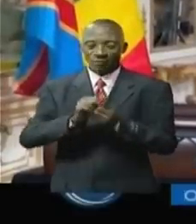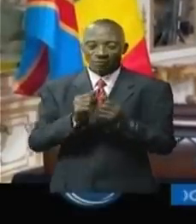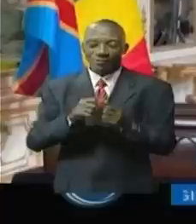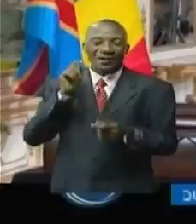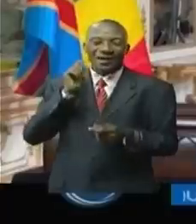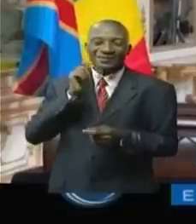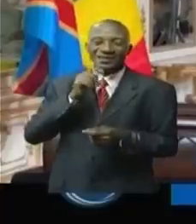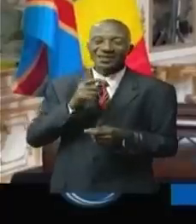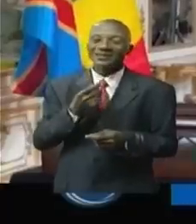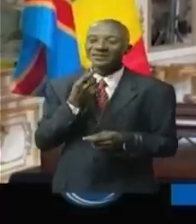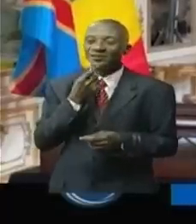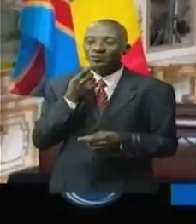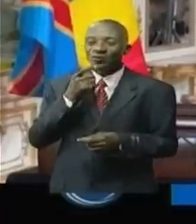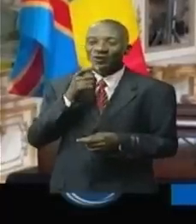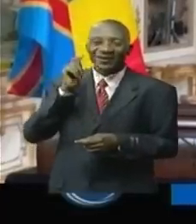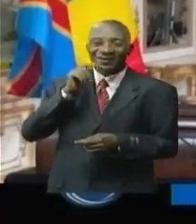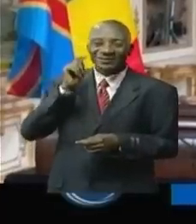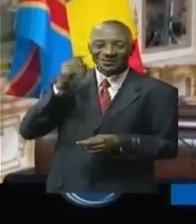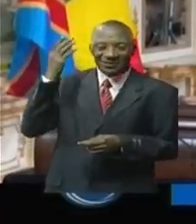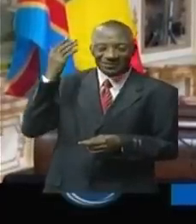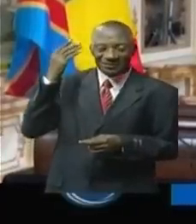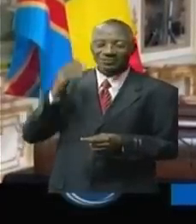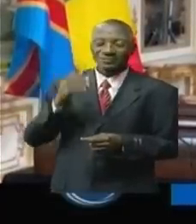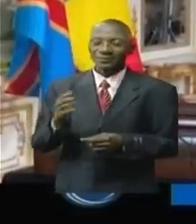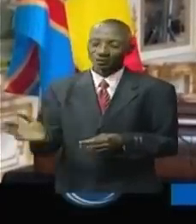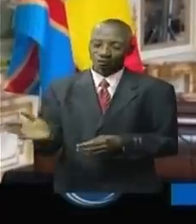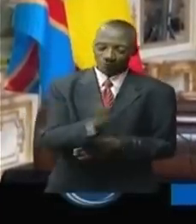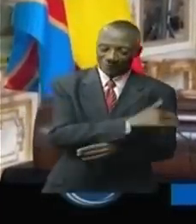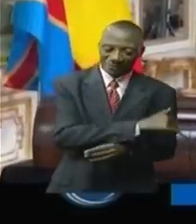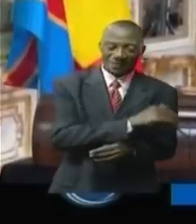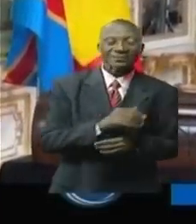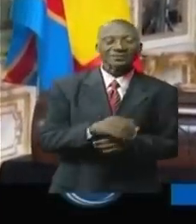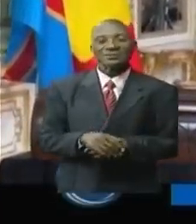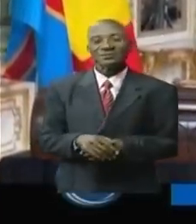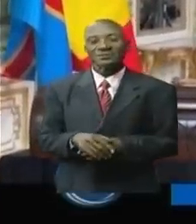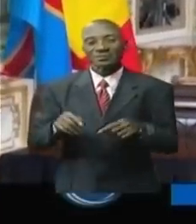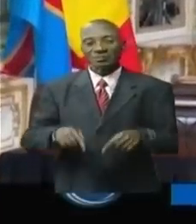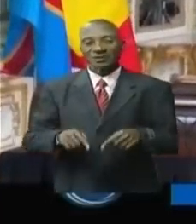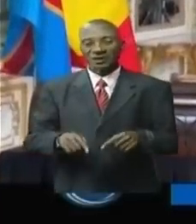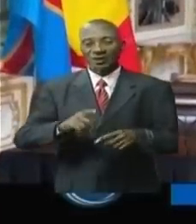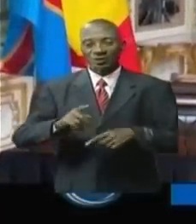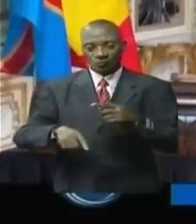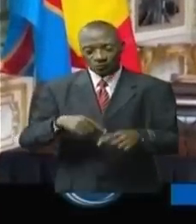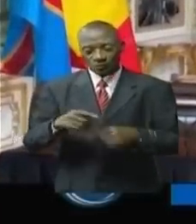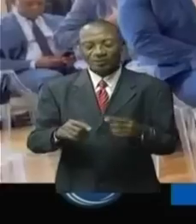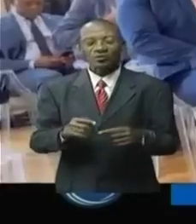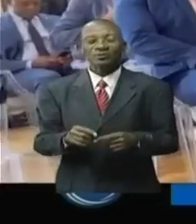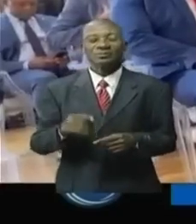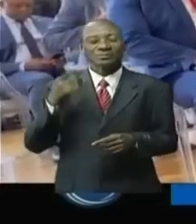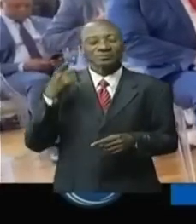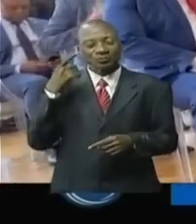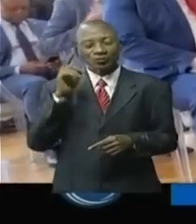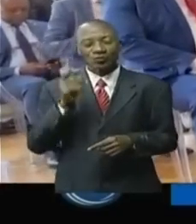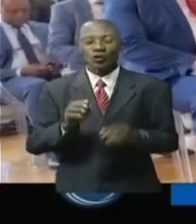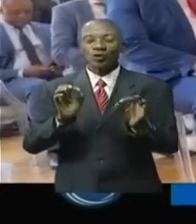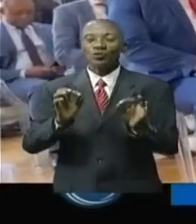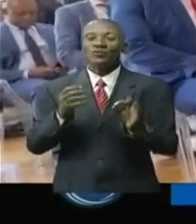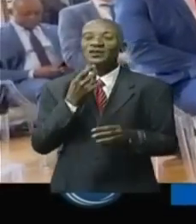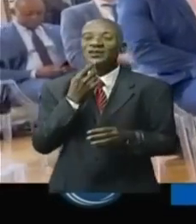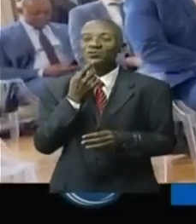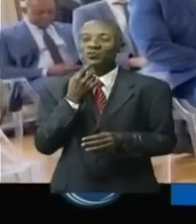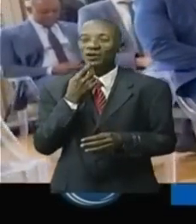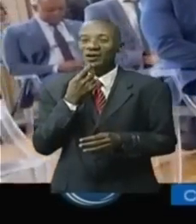internationale. Parmi les protagonistes de l'histoire de la décolonisation de notre pays